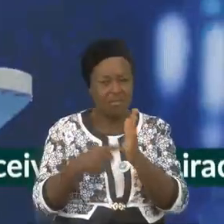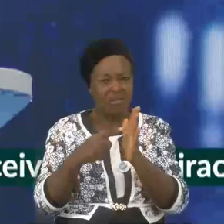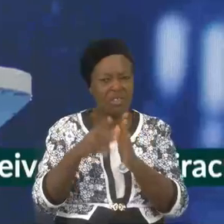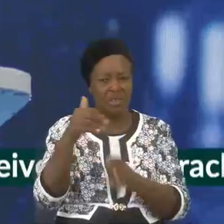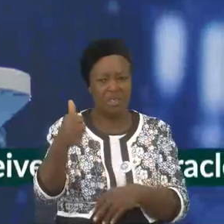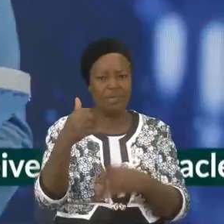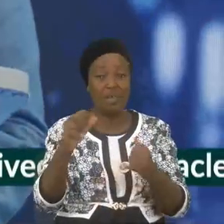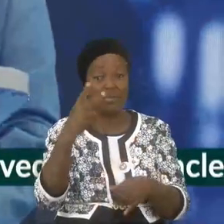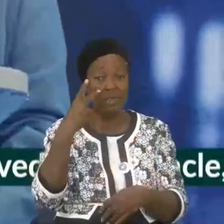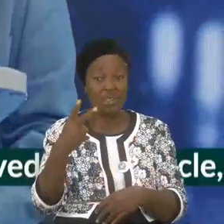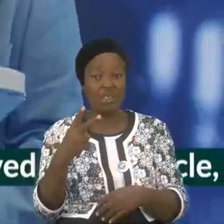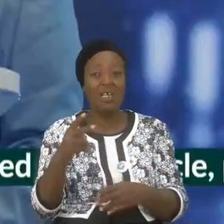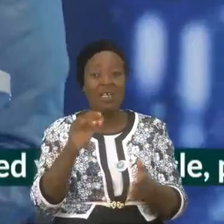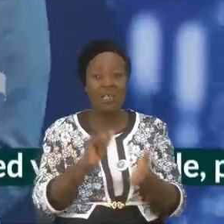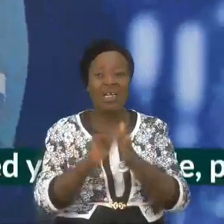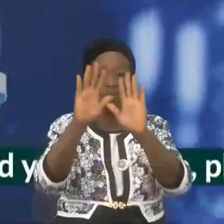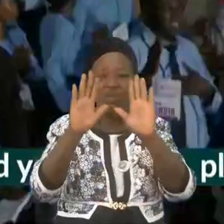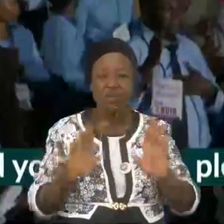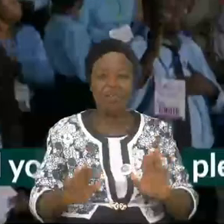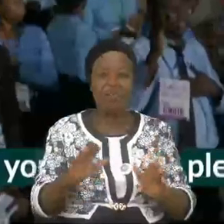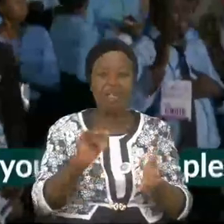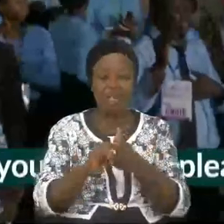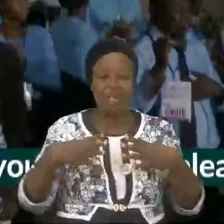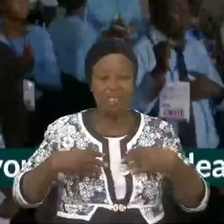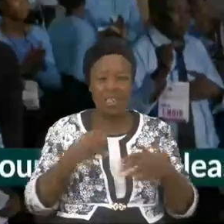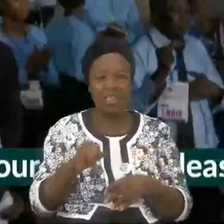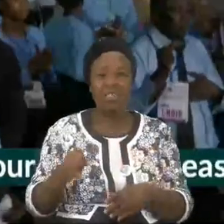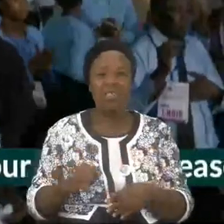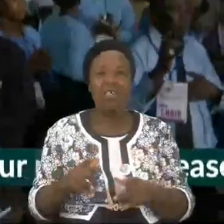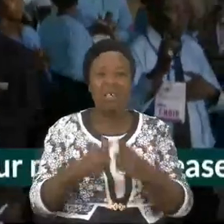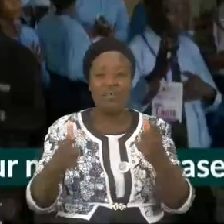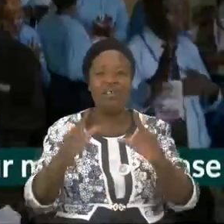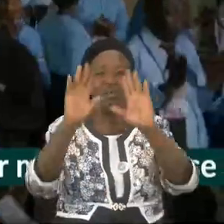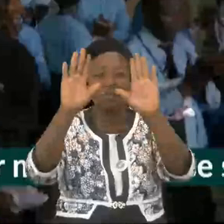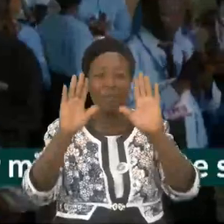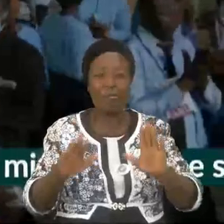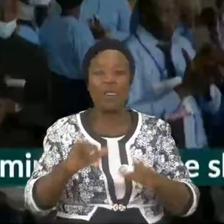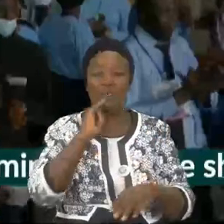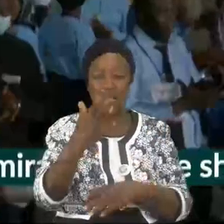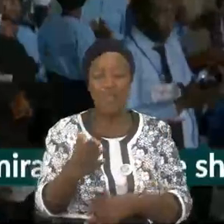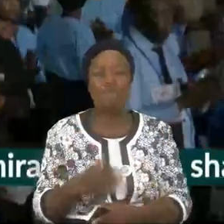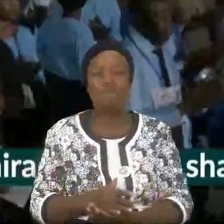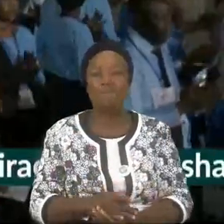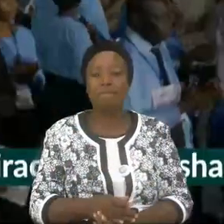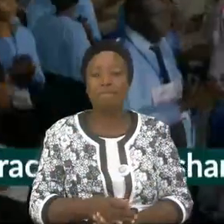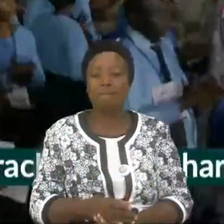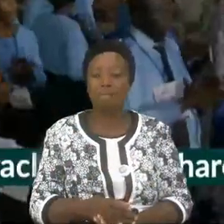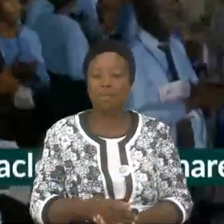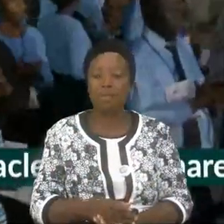Examine-toi maintenant. Tu verras que ce miracle, cette guérison, ces signes et prodiges sont déjà là.